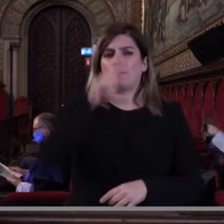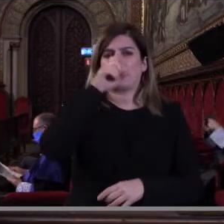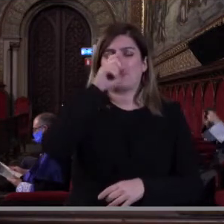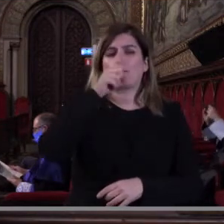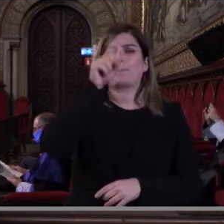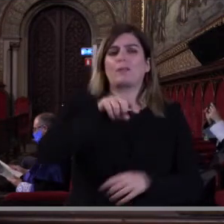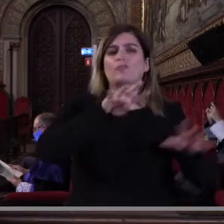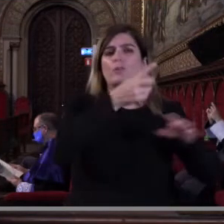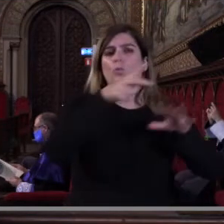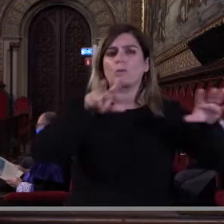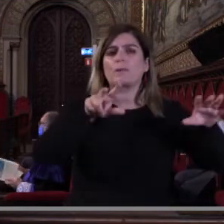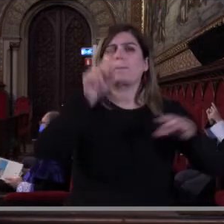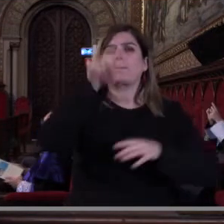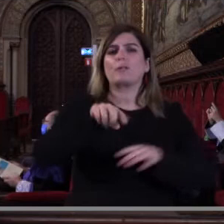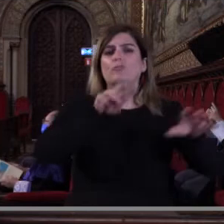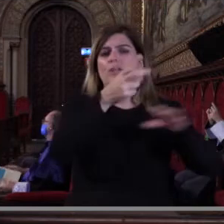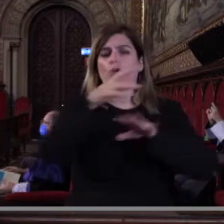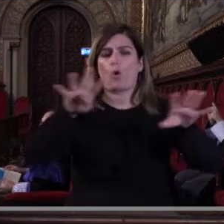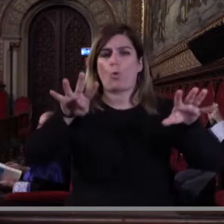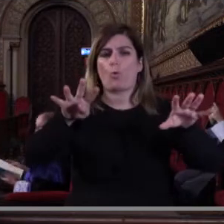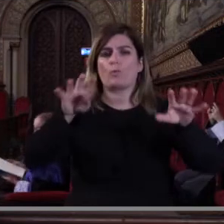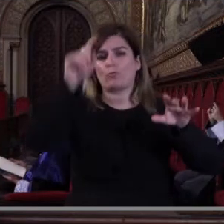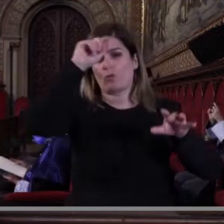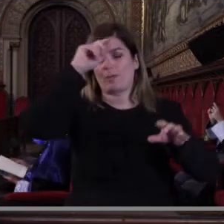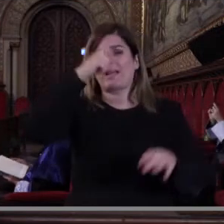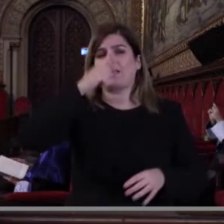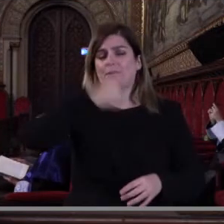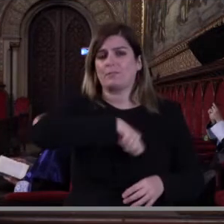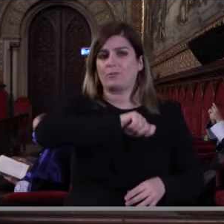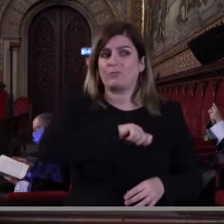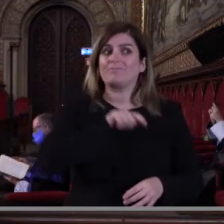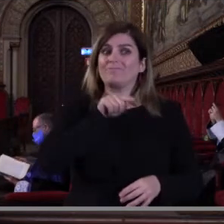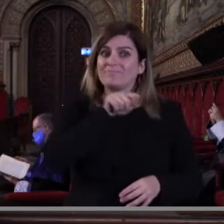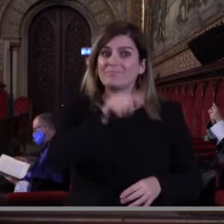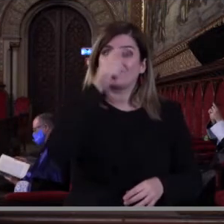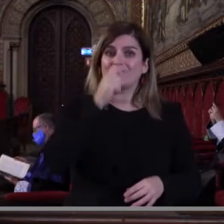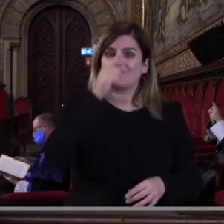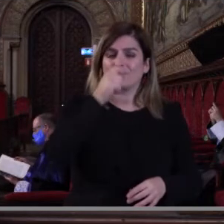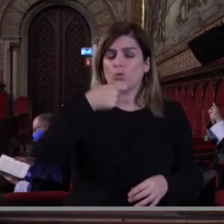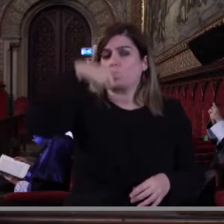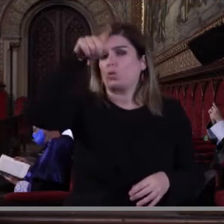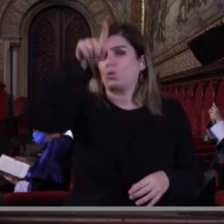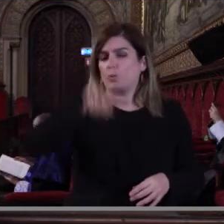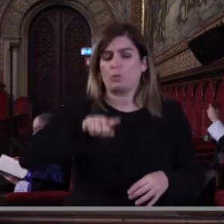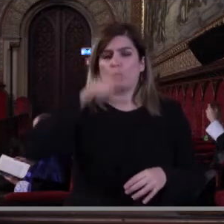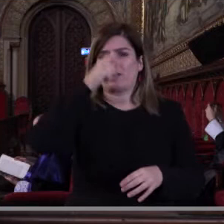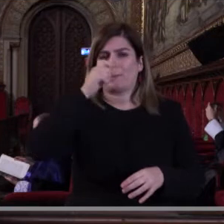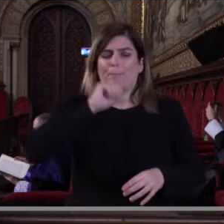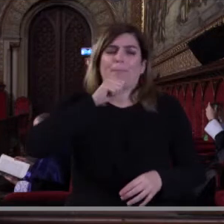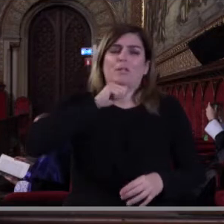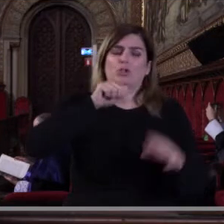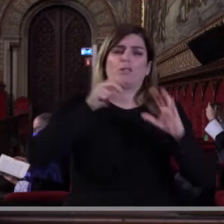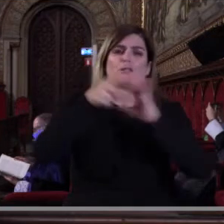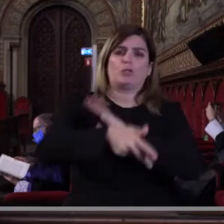1918-1919. La grip espanyola de 1918-1919 és considerada la pandèmia més devastadora de la història